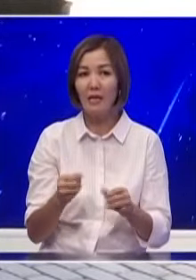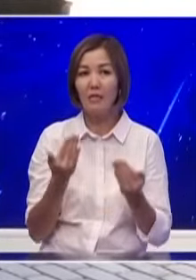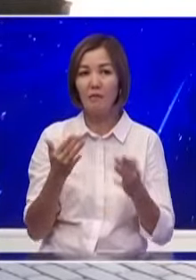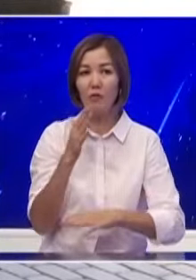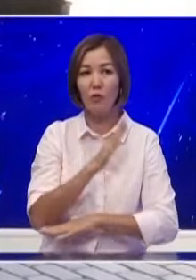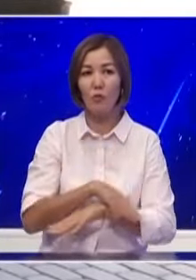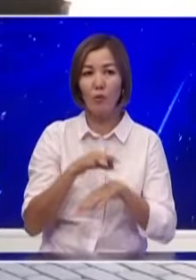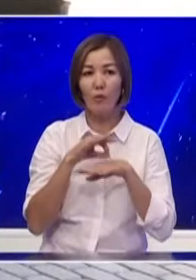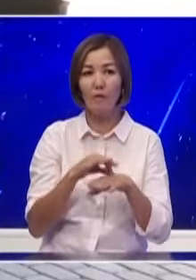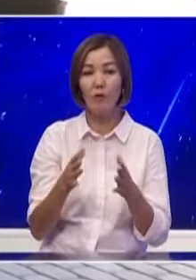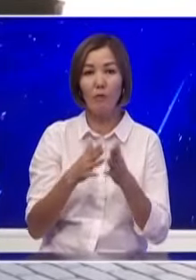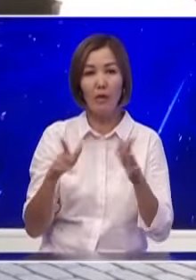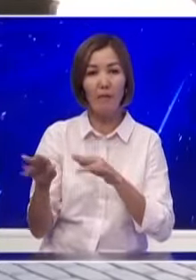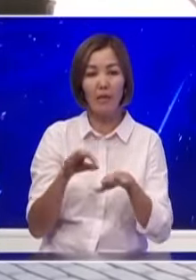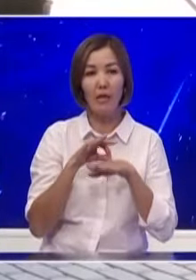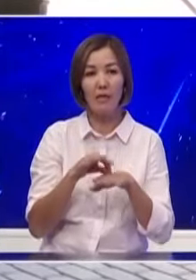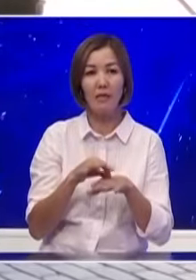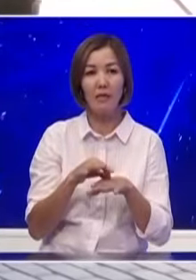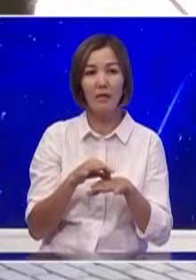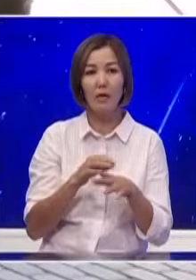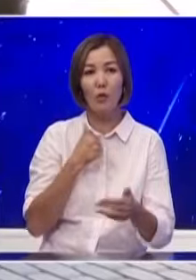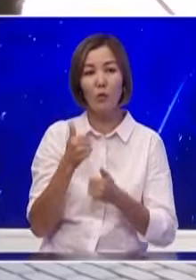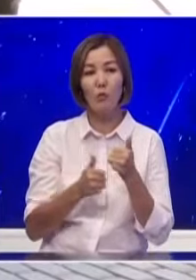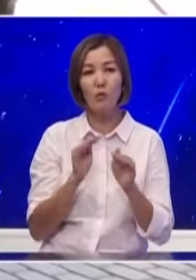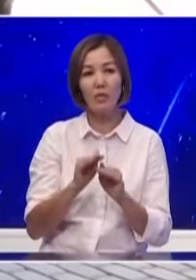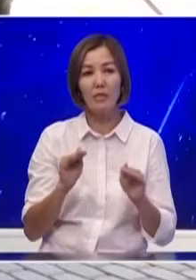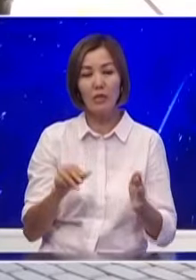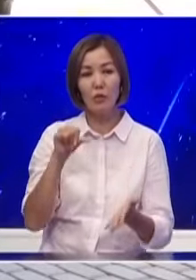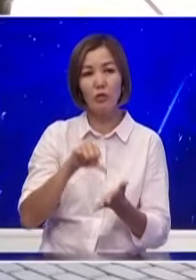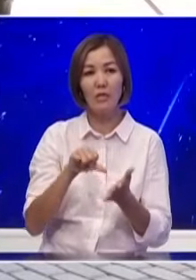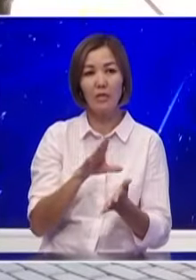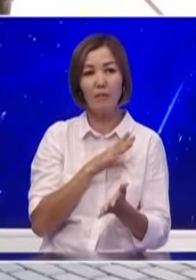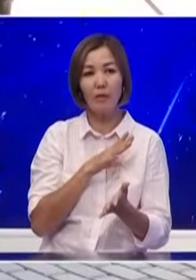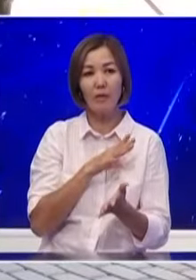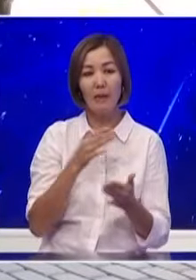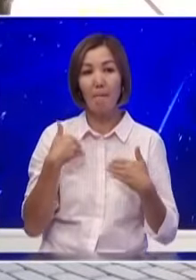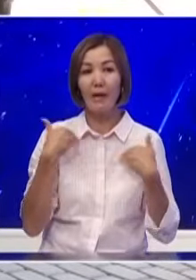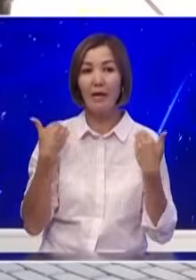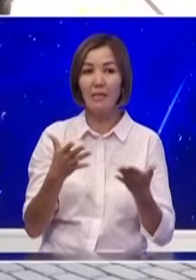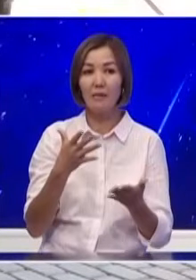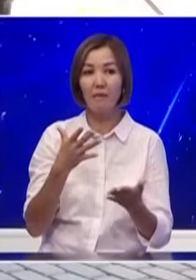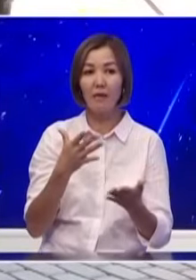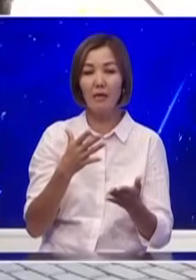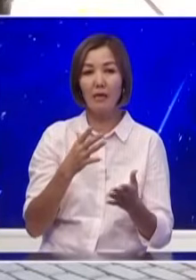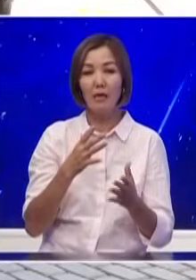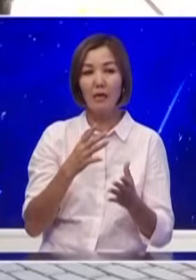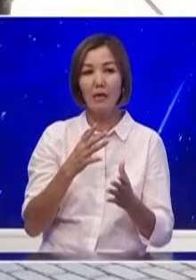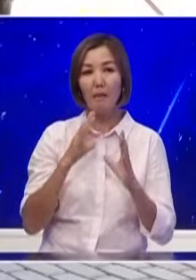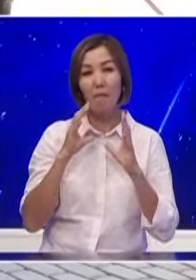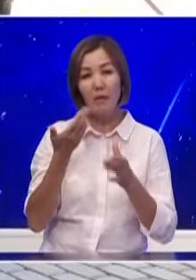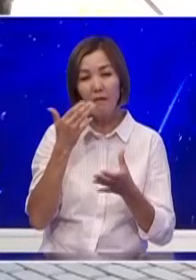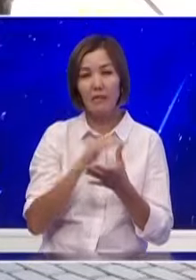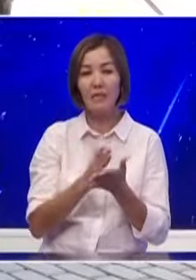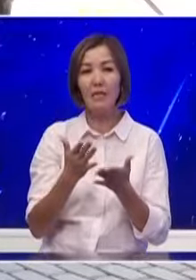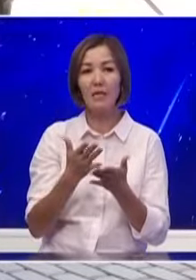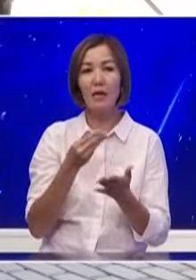такое мероприятие большое. Сегодня в рамках конкурса дети, участники будут показывать свое мировоззрение, скажем так, свою оценку